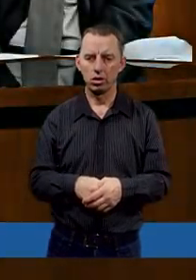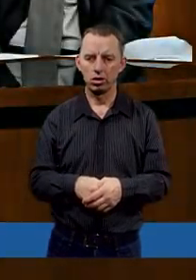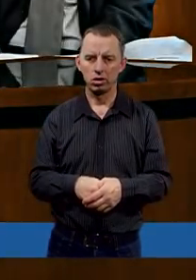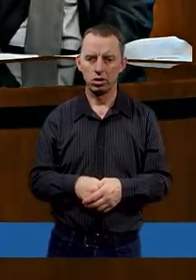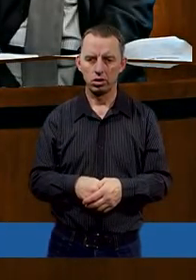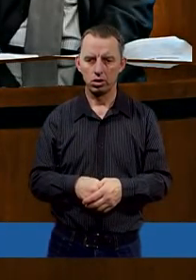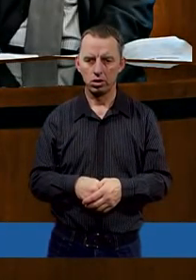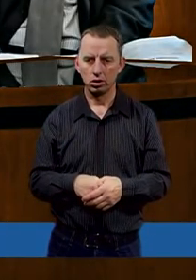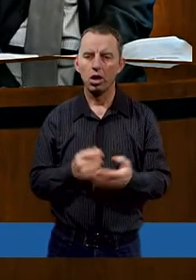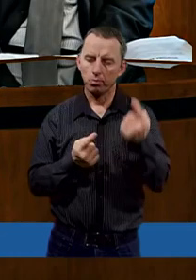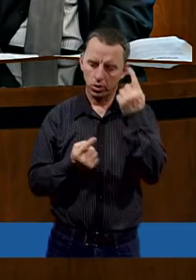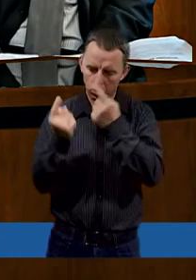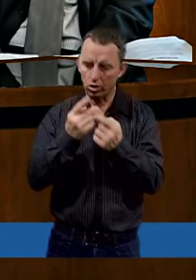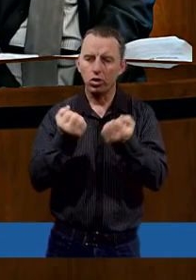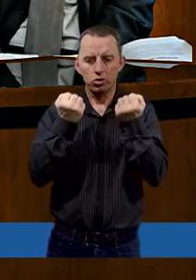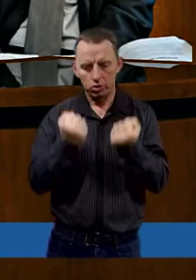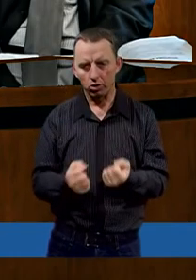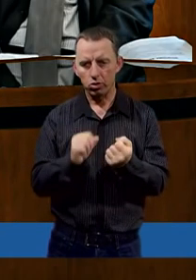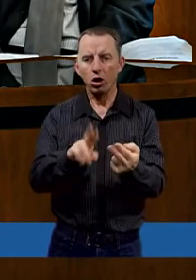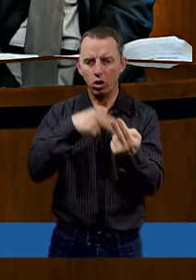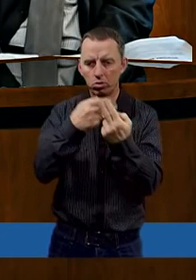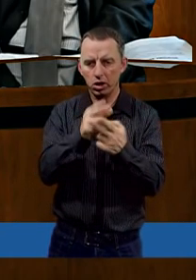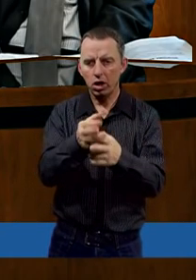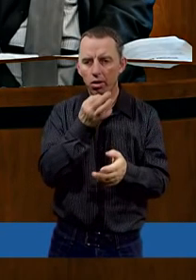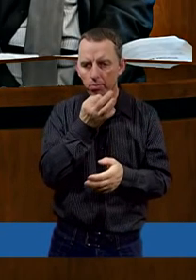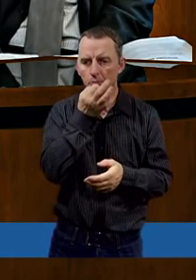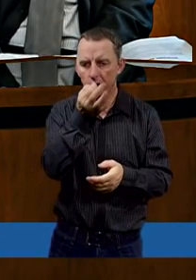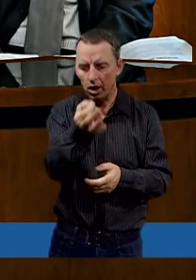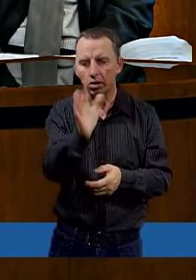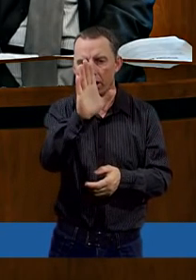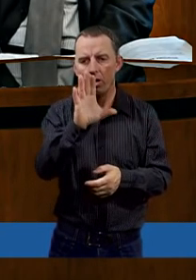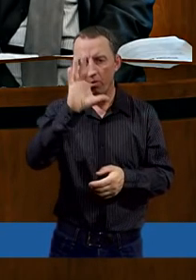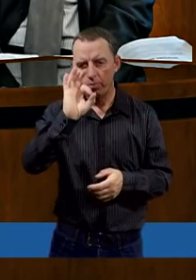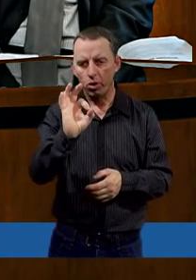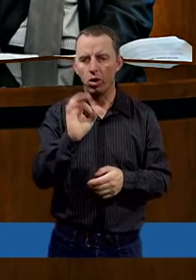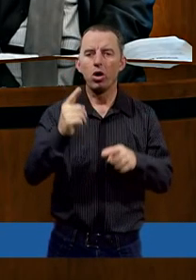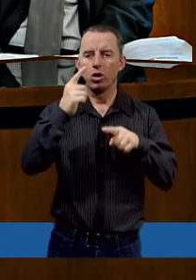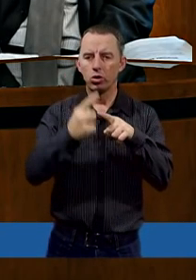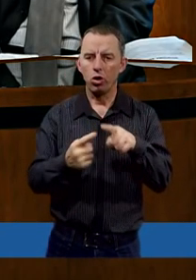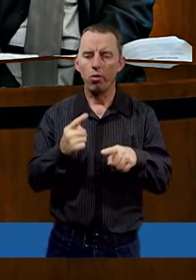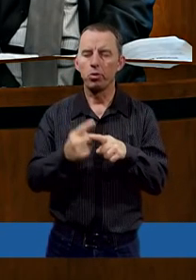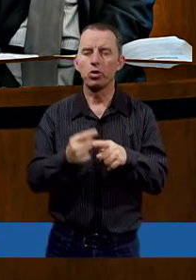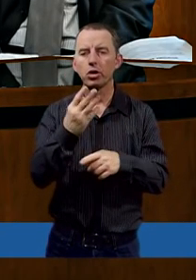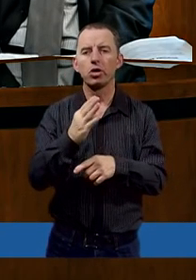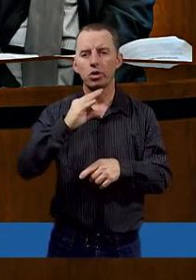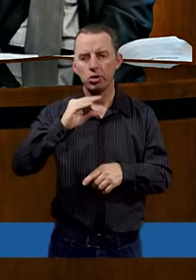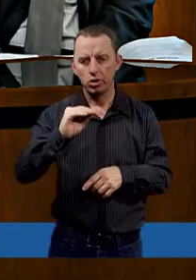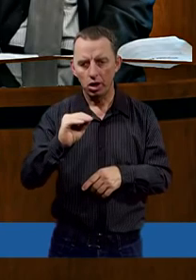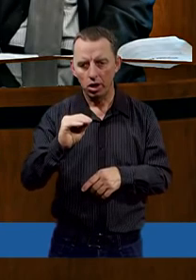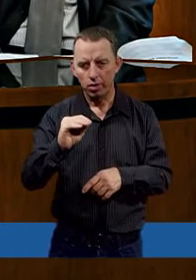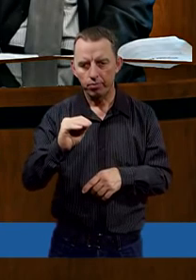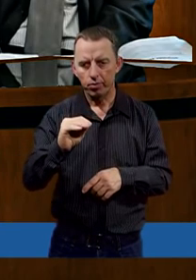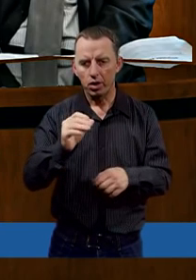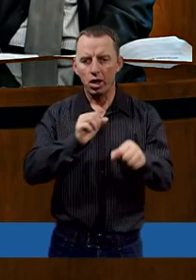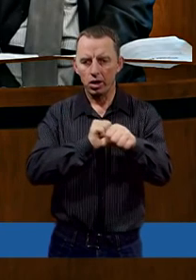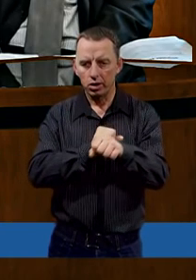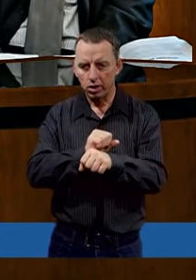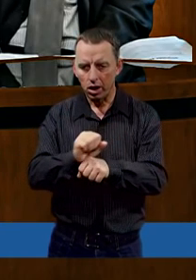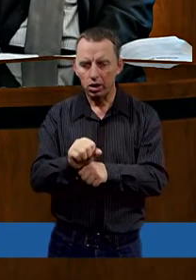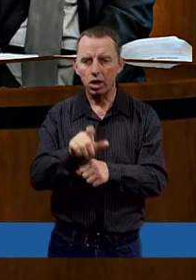Jest w zasadzie ciężko odpowiedzieć na takie pytanie, bo dopóki nie jesteś w butach